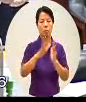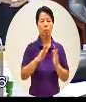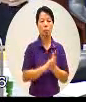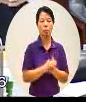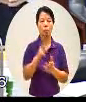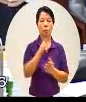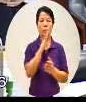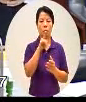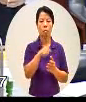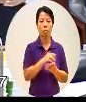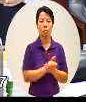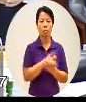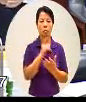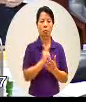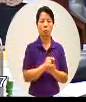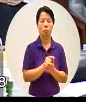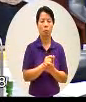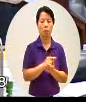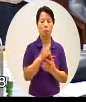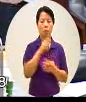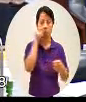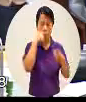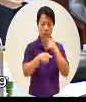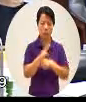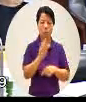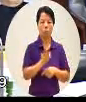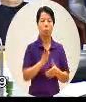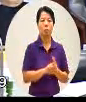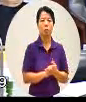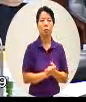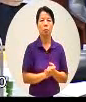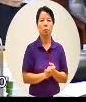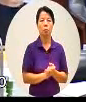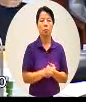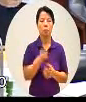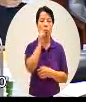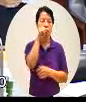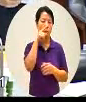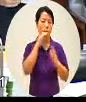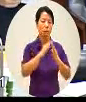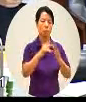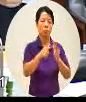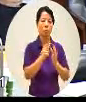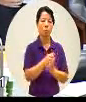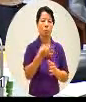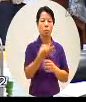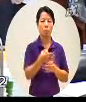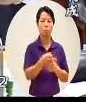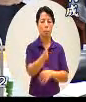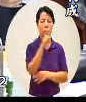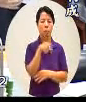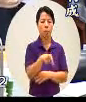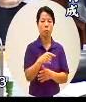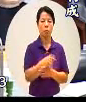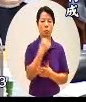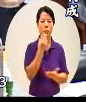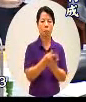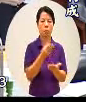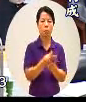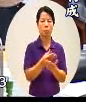这是一个美丽的误会啊。意思说台南市的财政是因为举债